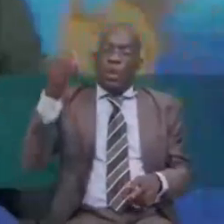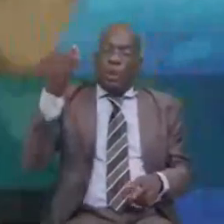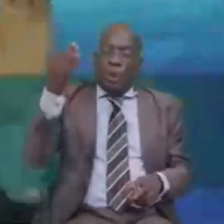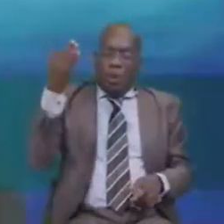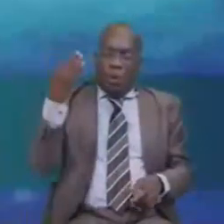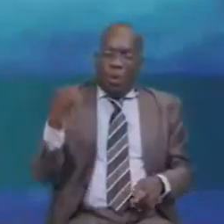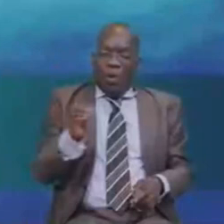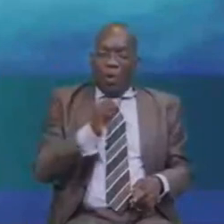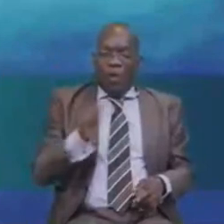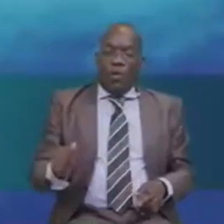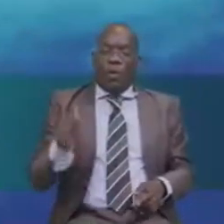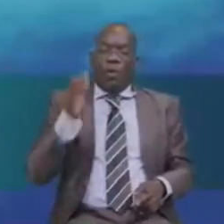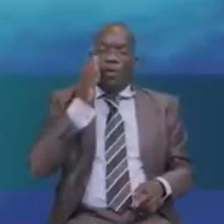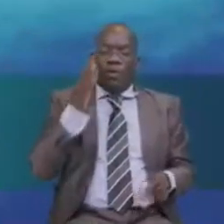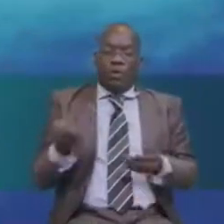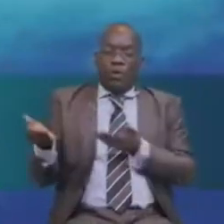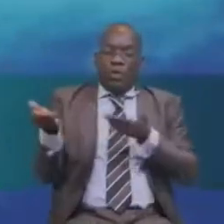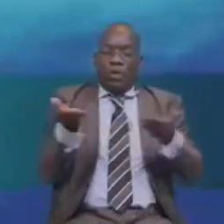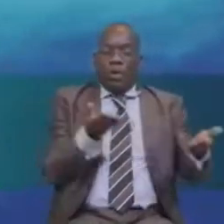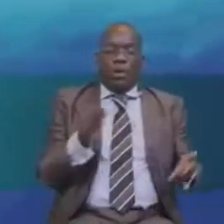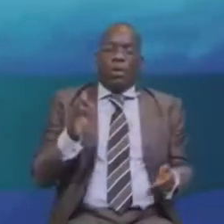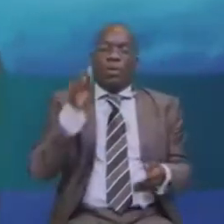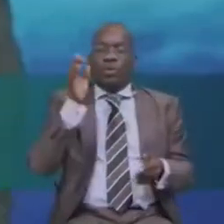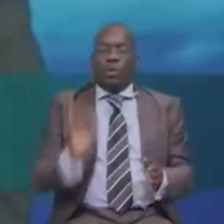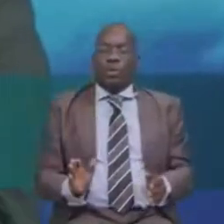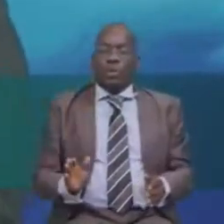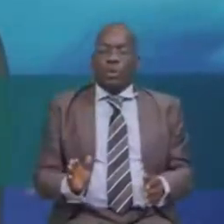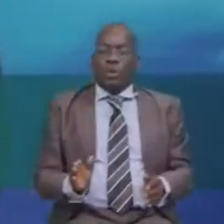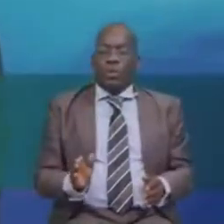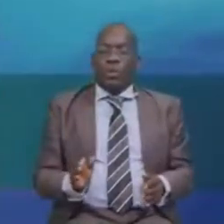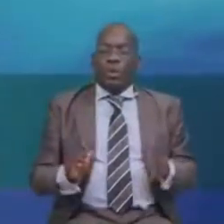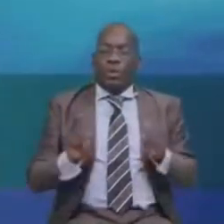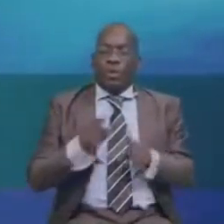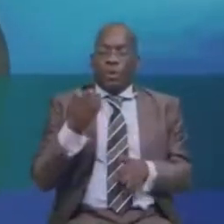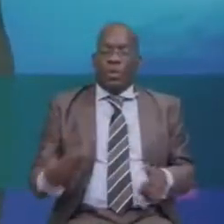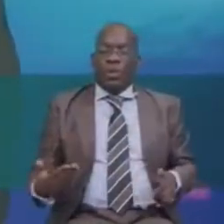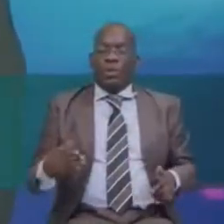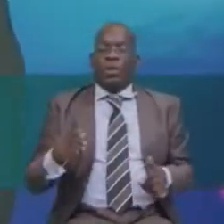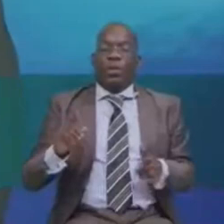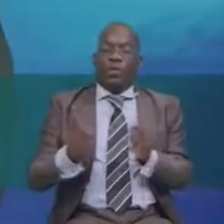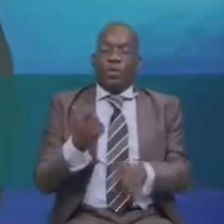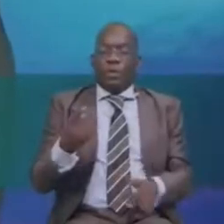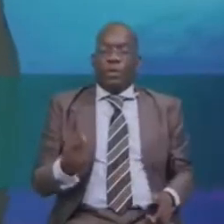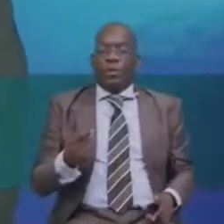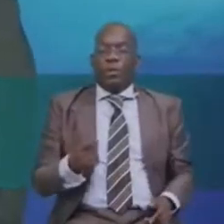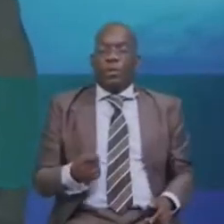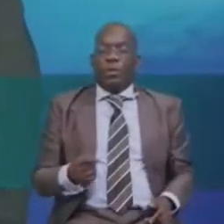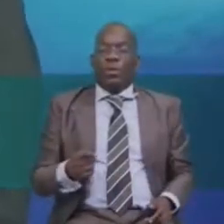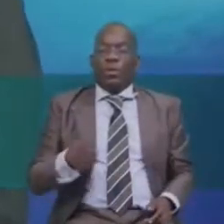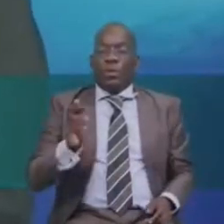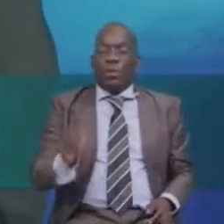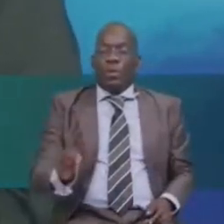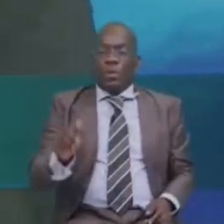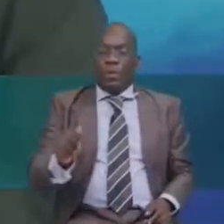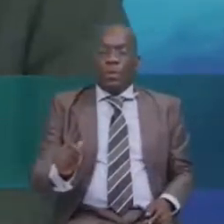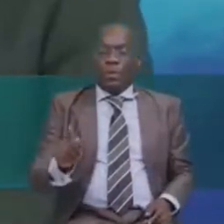Chaque chose en son temps dans le ministère d'un ministre qui porte de fruits. Vous allez ouvrir avec